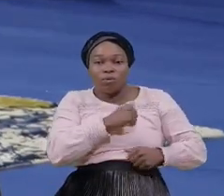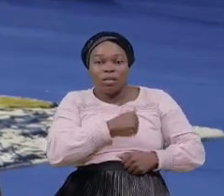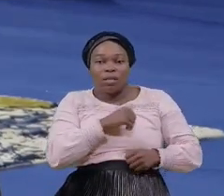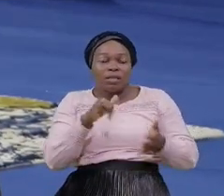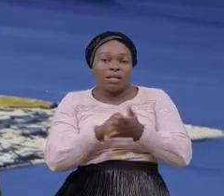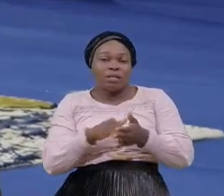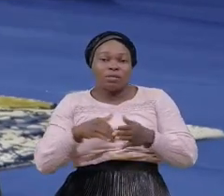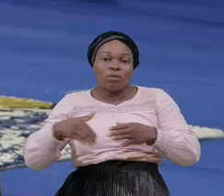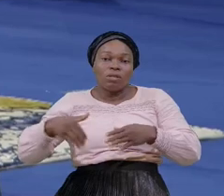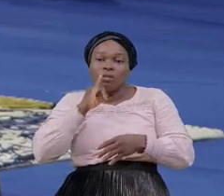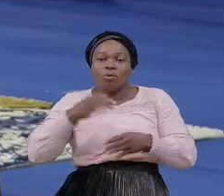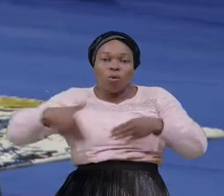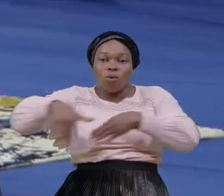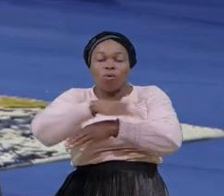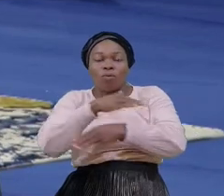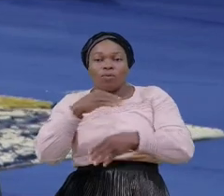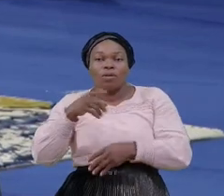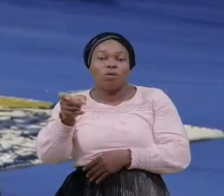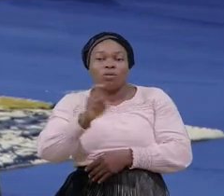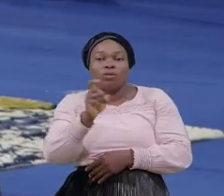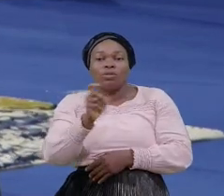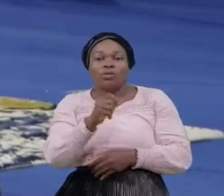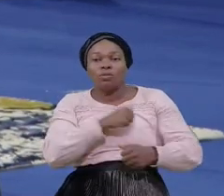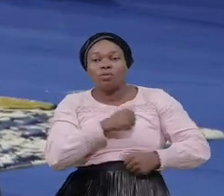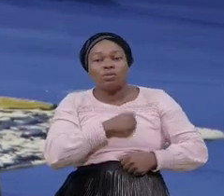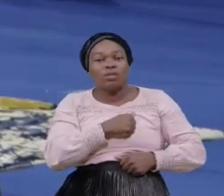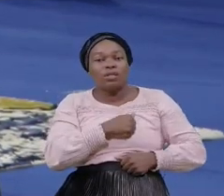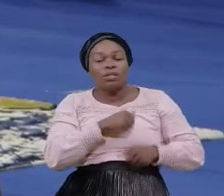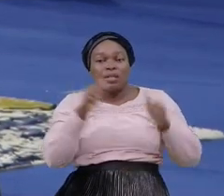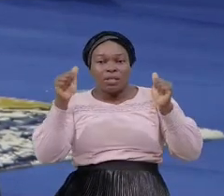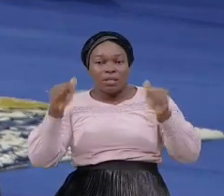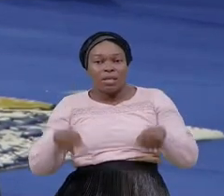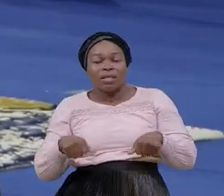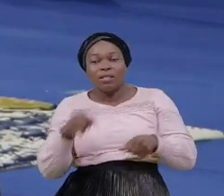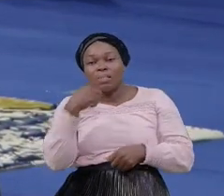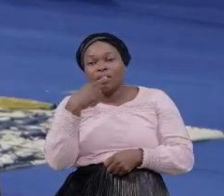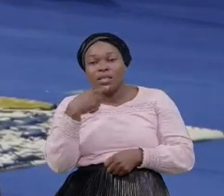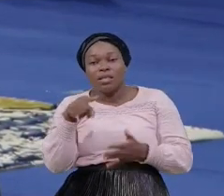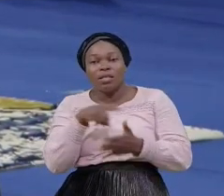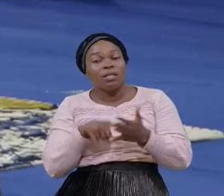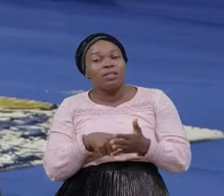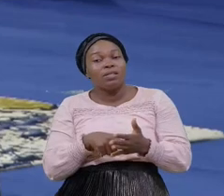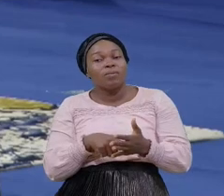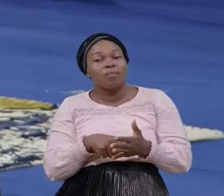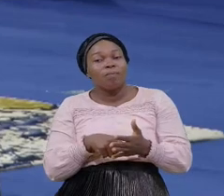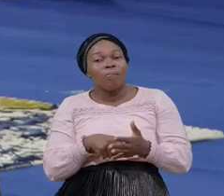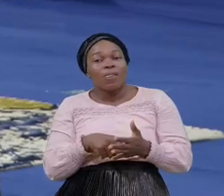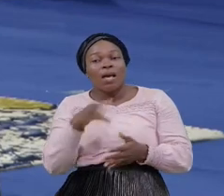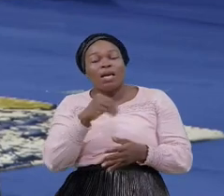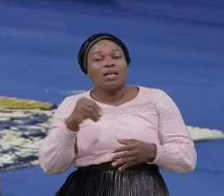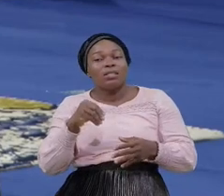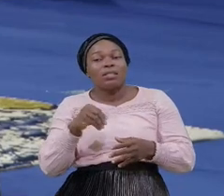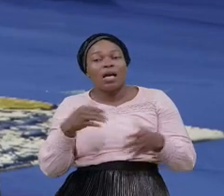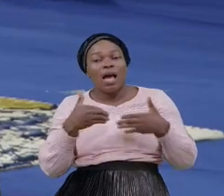serviteur est atteint de paralysie et souffrant beaucoup, il était sans aide. Il voyait ce